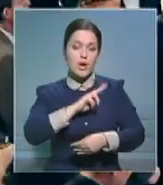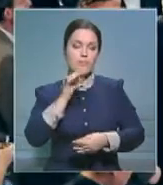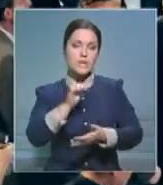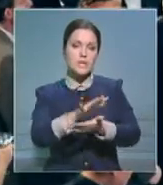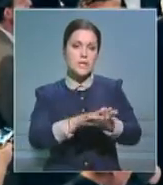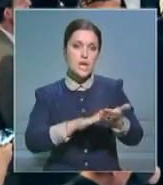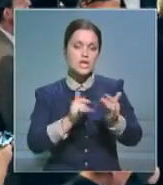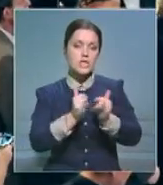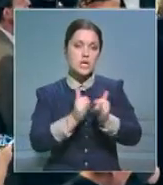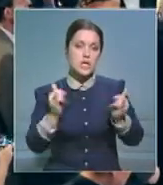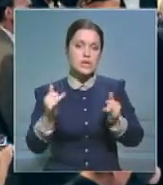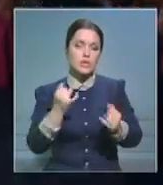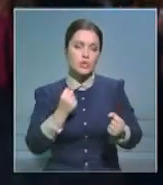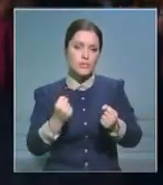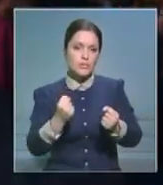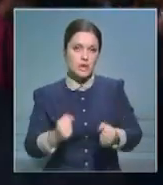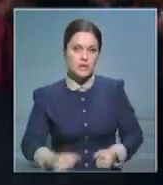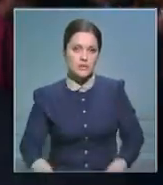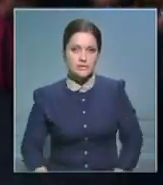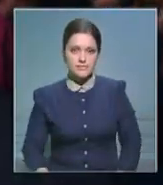дальше развиваться и укрепляться.